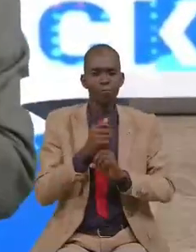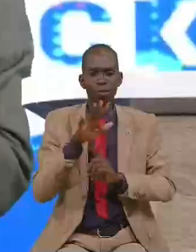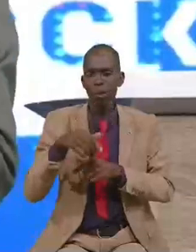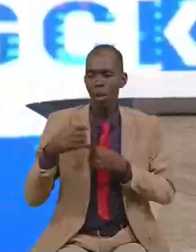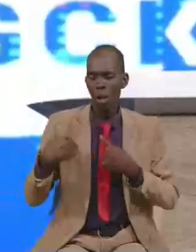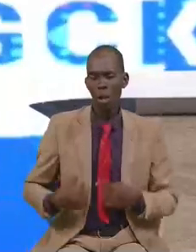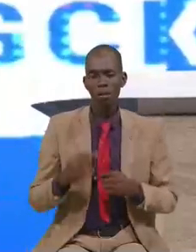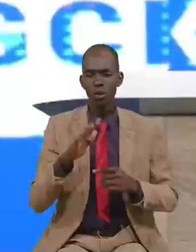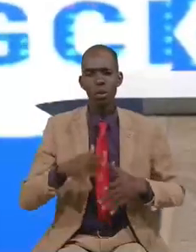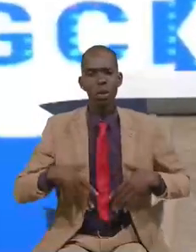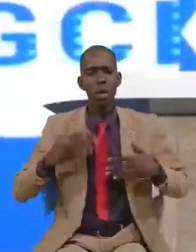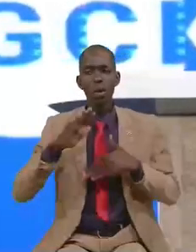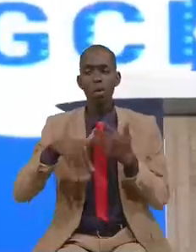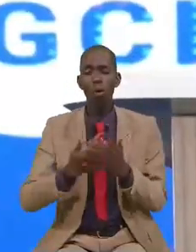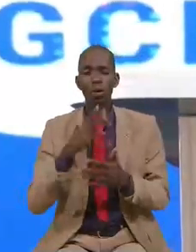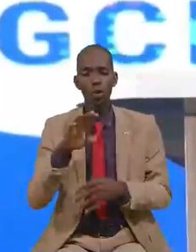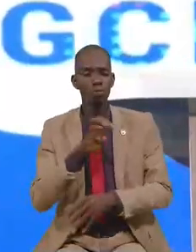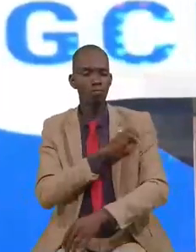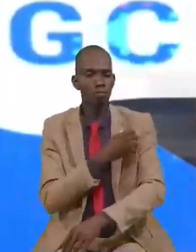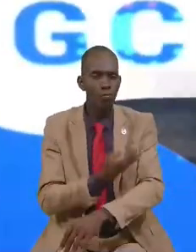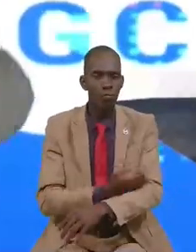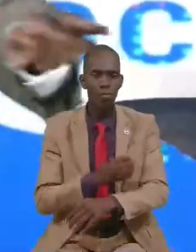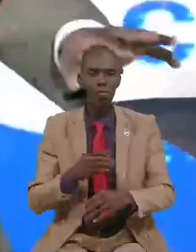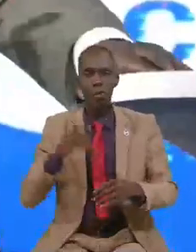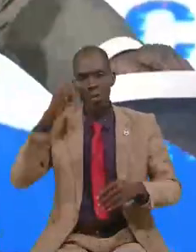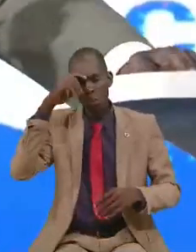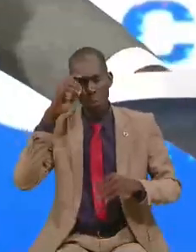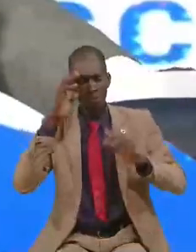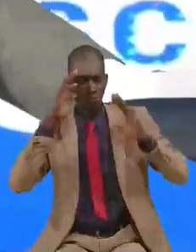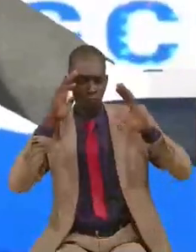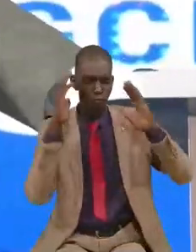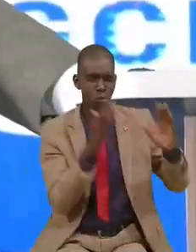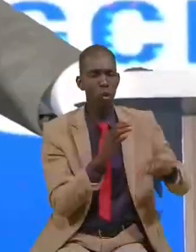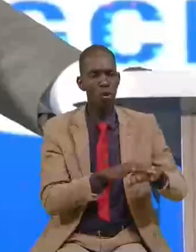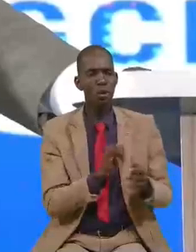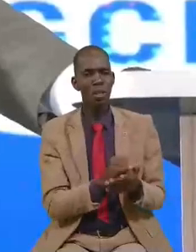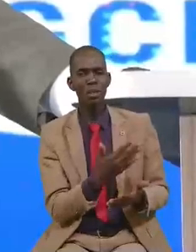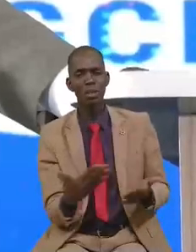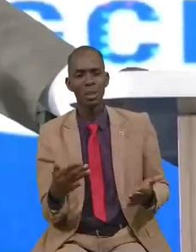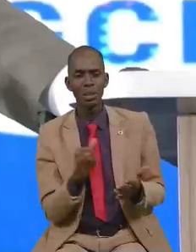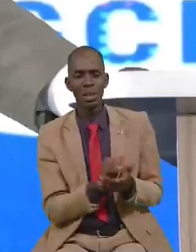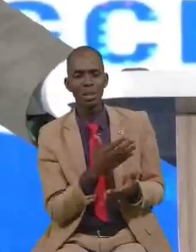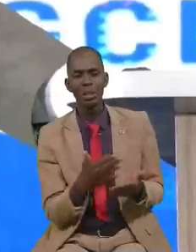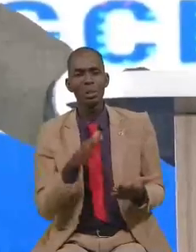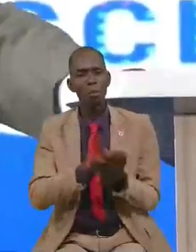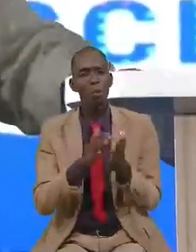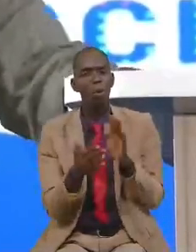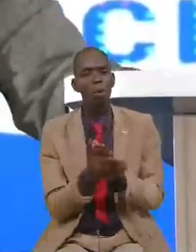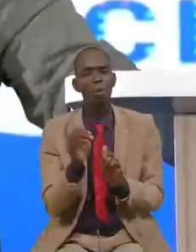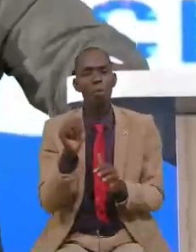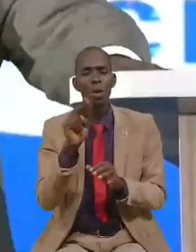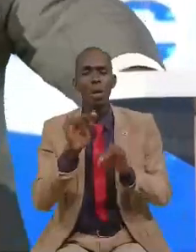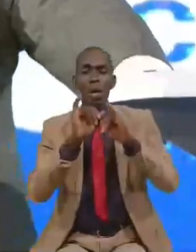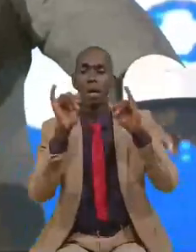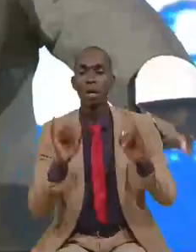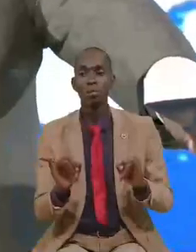Et toute ton énergie, toute ta sagesse, tu passes ça là-bas. C'est devenu une idole. Ça peut